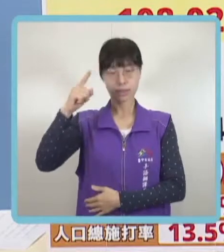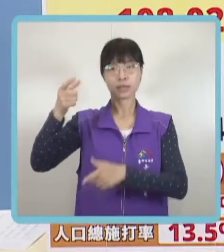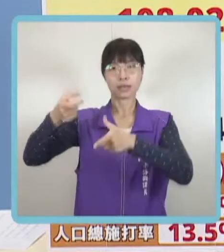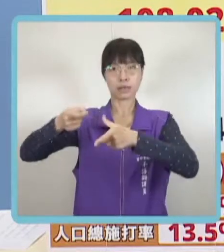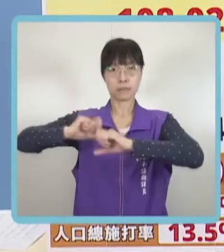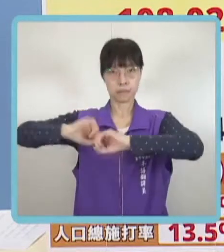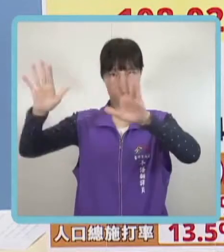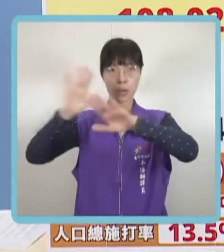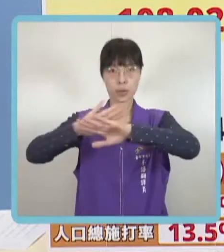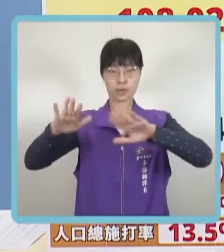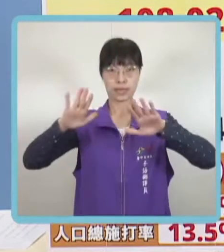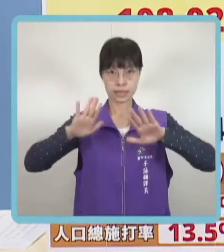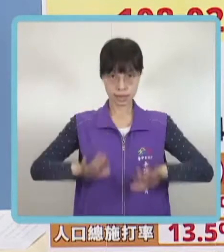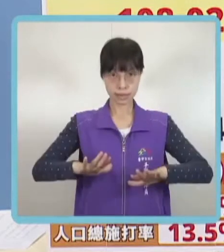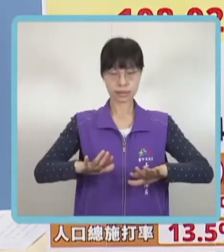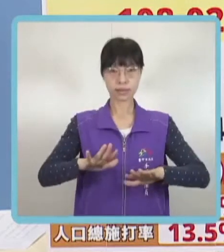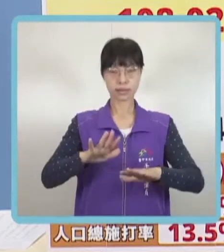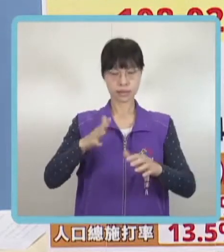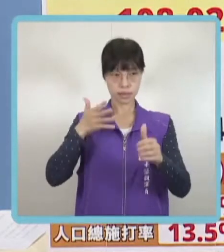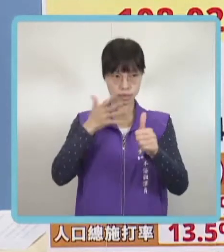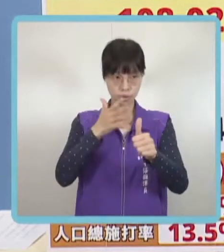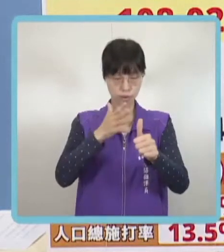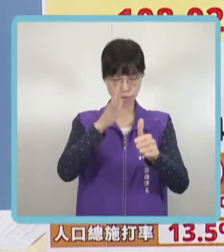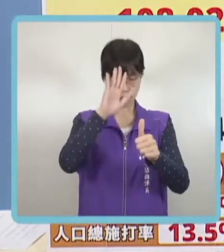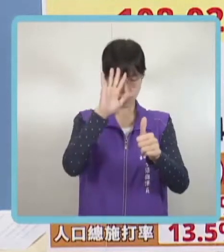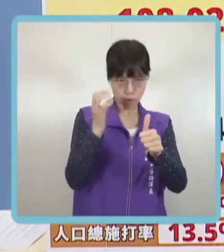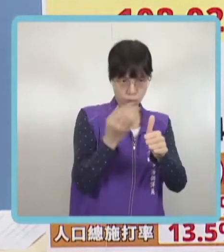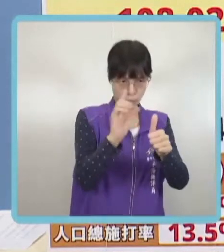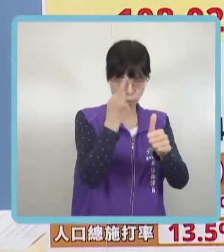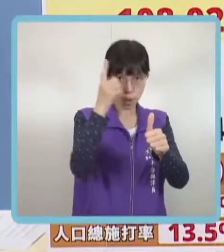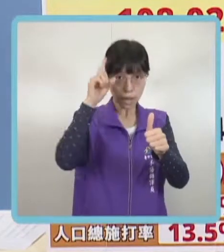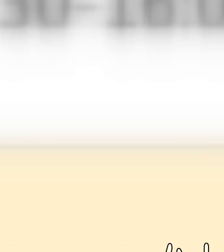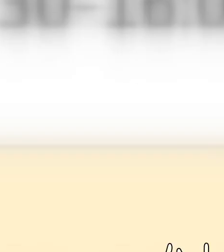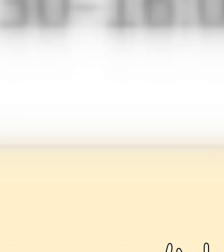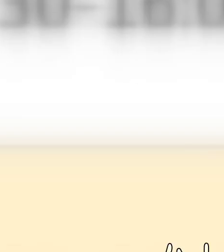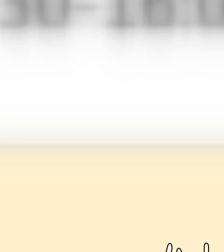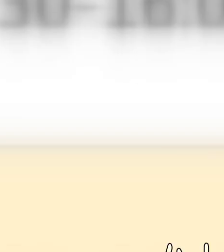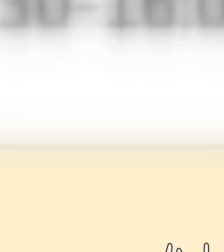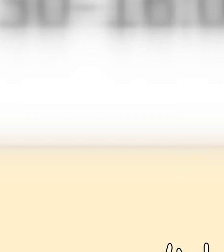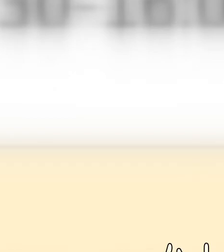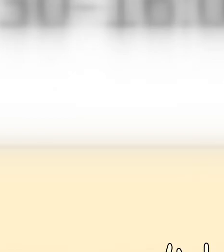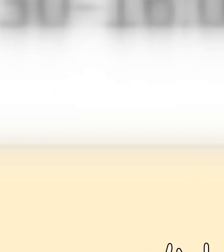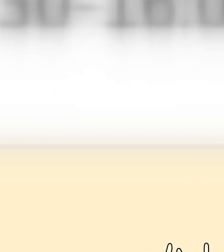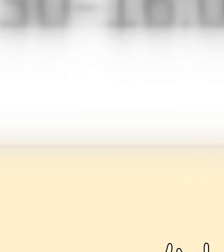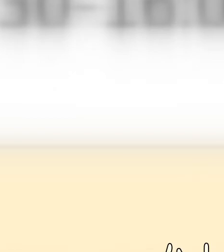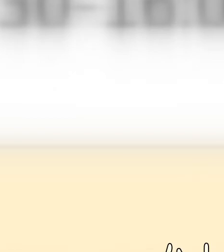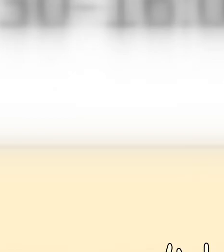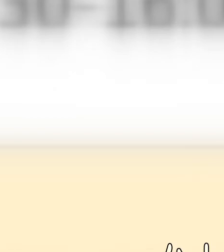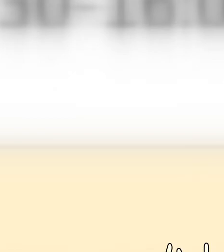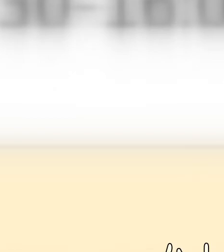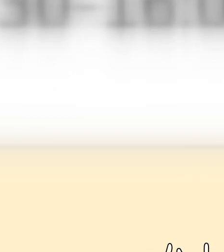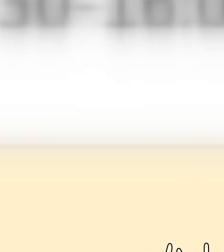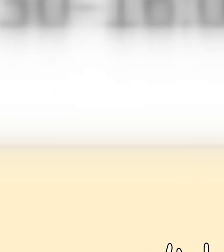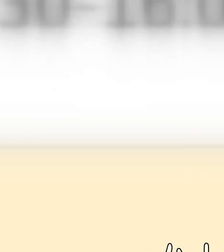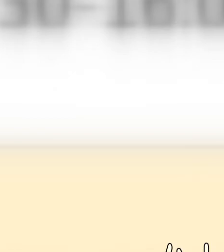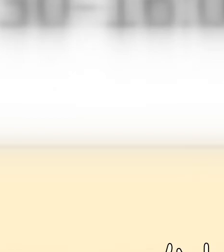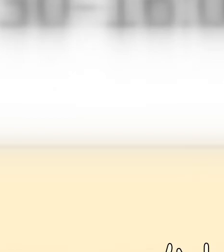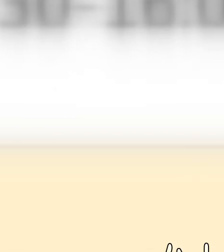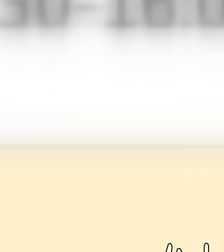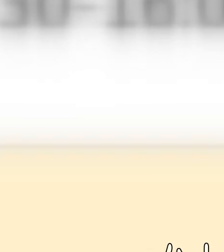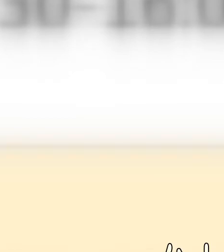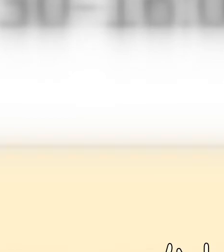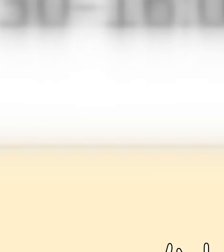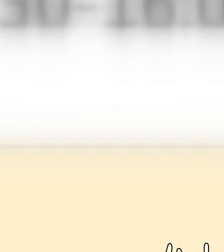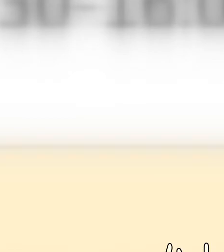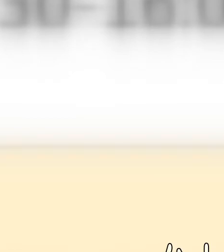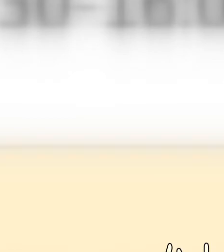不过我们现在在疫调当中，也在紧急的处理当中。 按15340，北北区27岁男性，